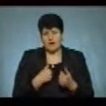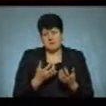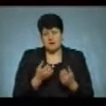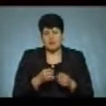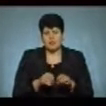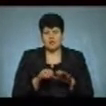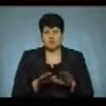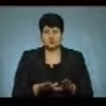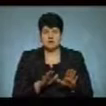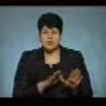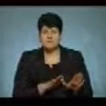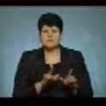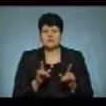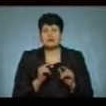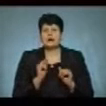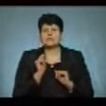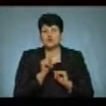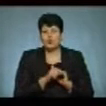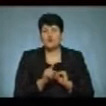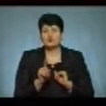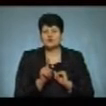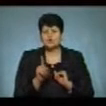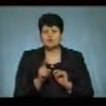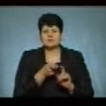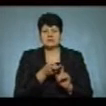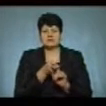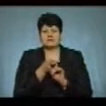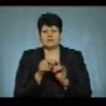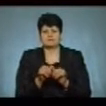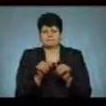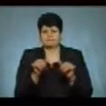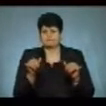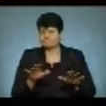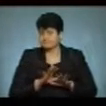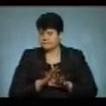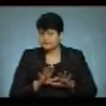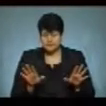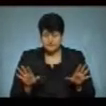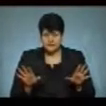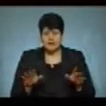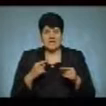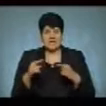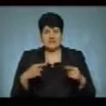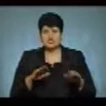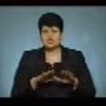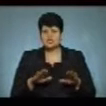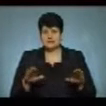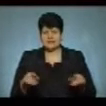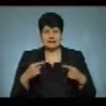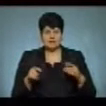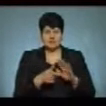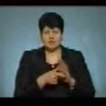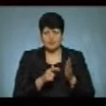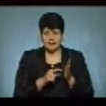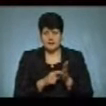таке рішення, тому що для того, щоб вірусні інфекції далі не розповсюджувалися, і інші діти, інші класи, які,